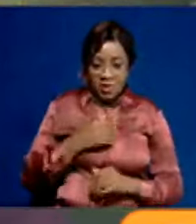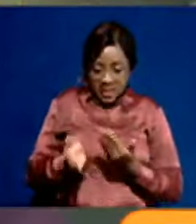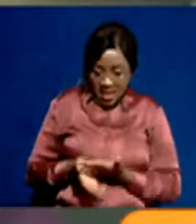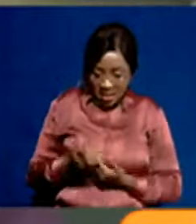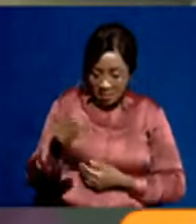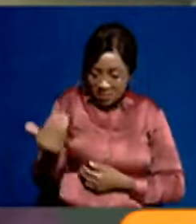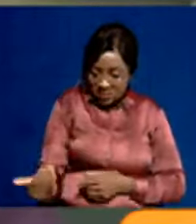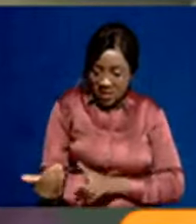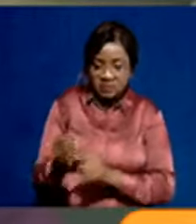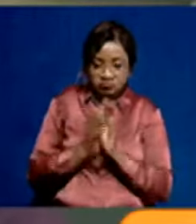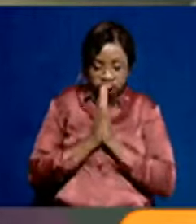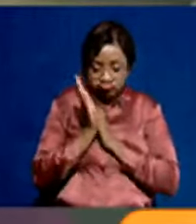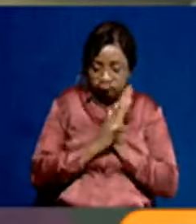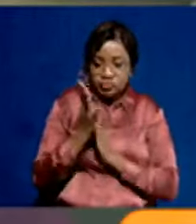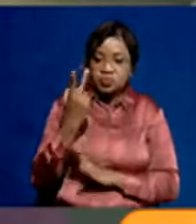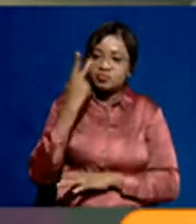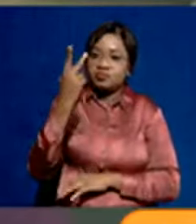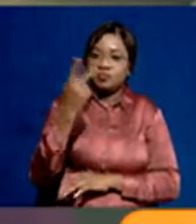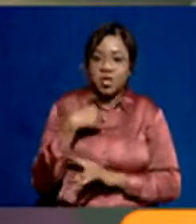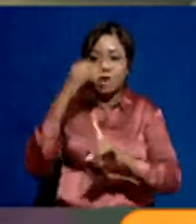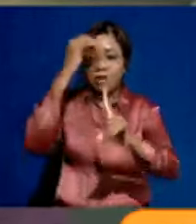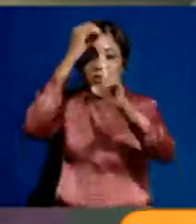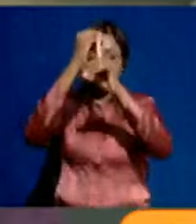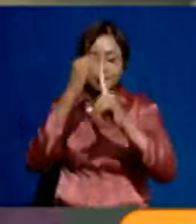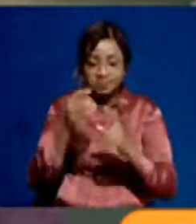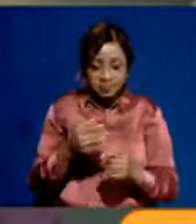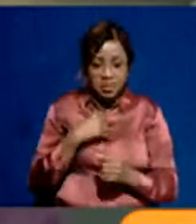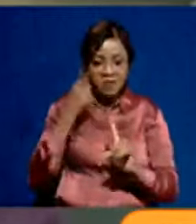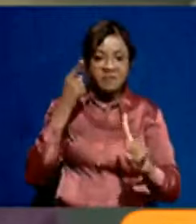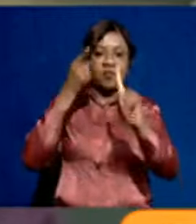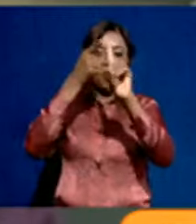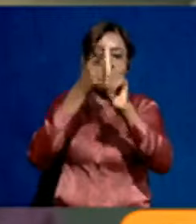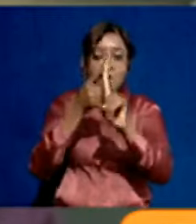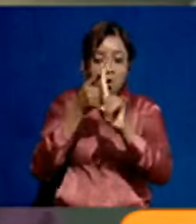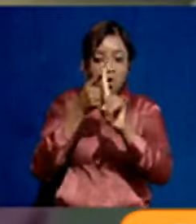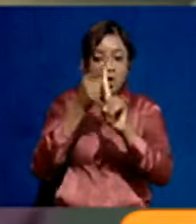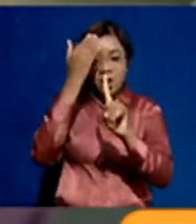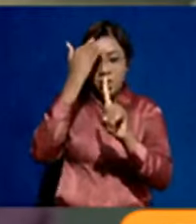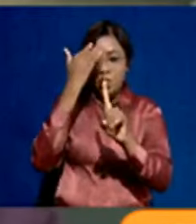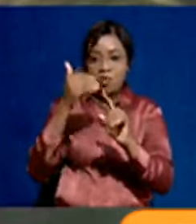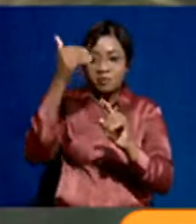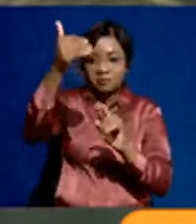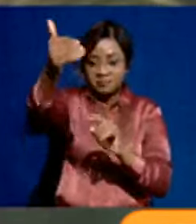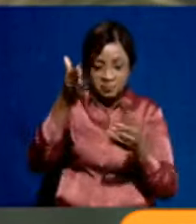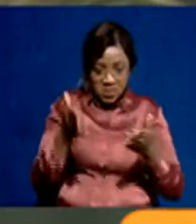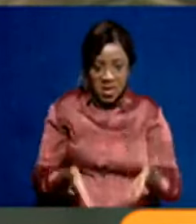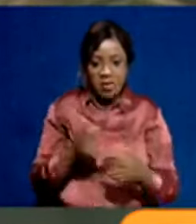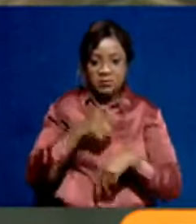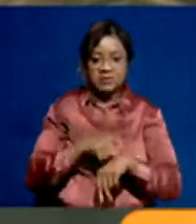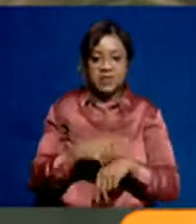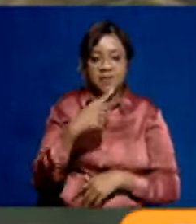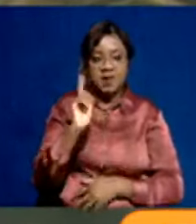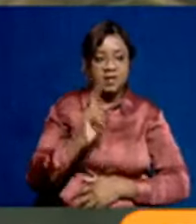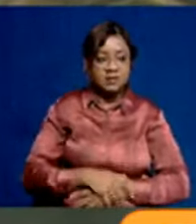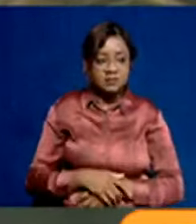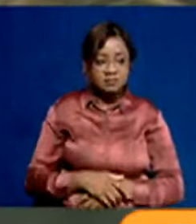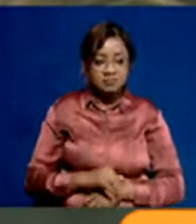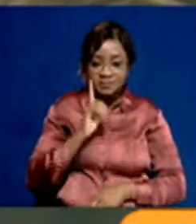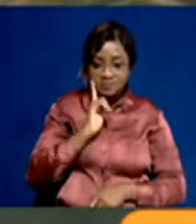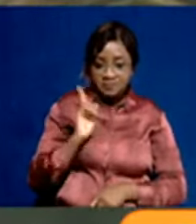passion, awe na vision, awe na objectives, awe na aim, kusema the future is here. The mtu huyu amekusanya